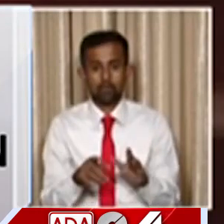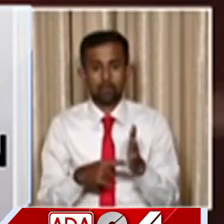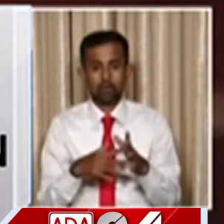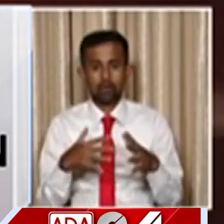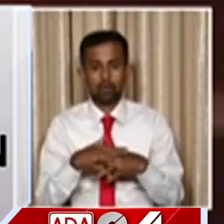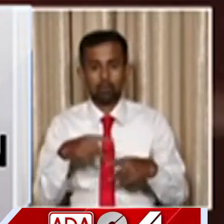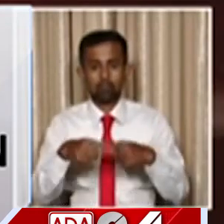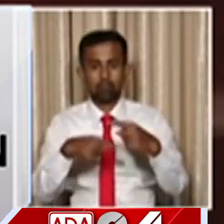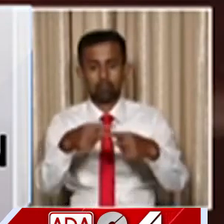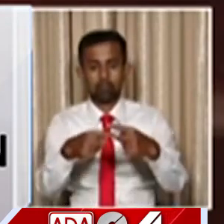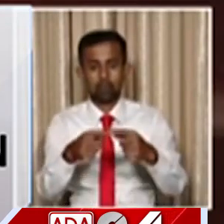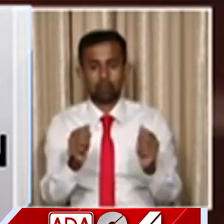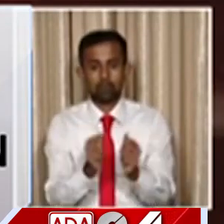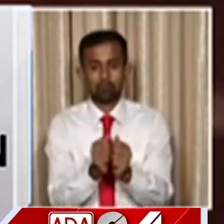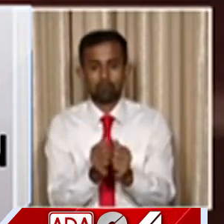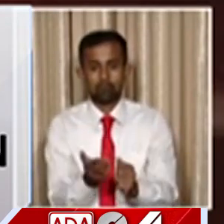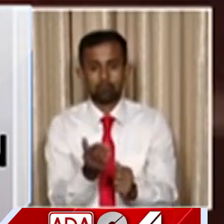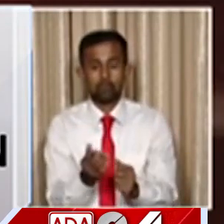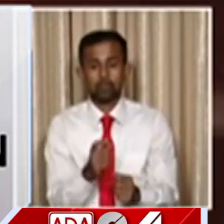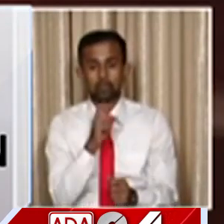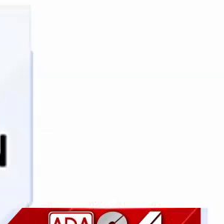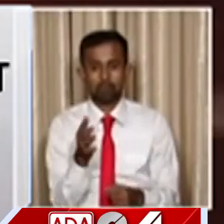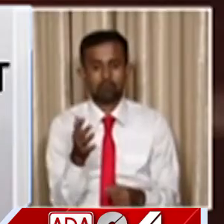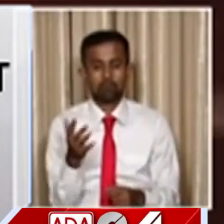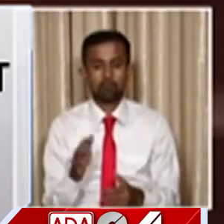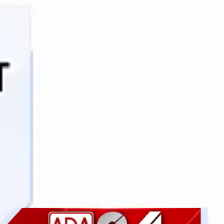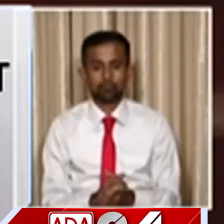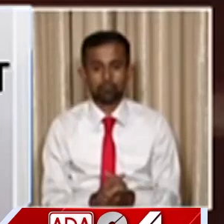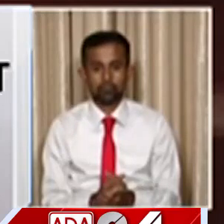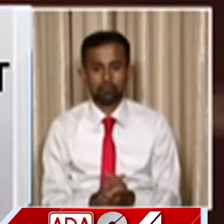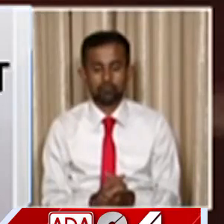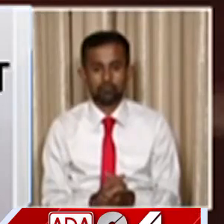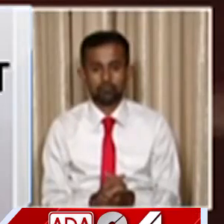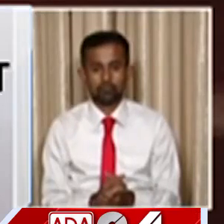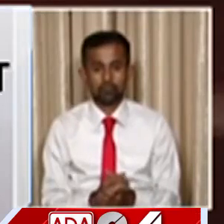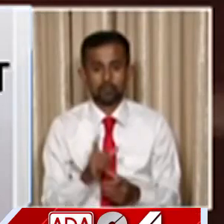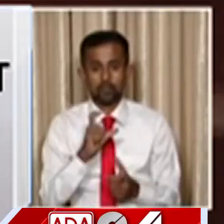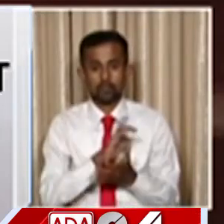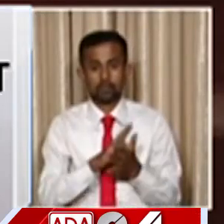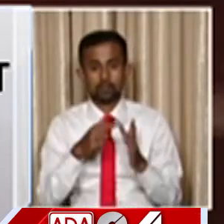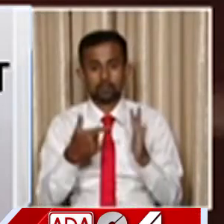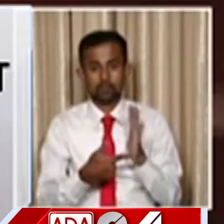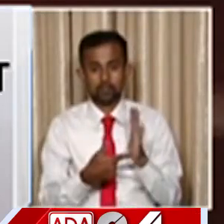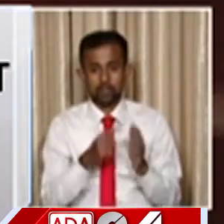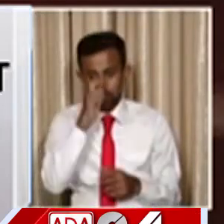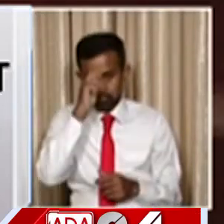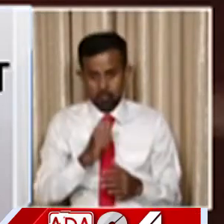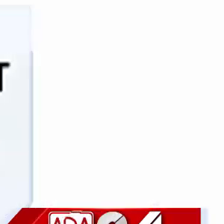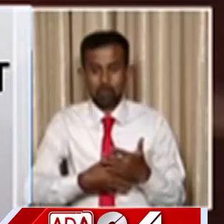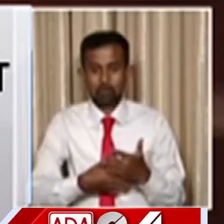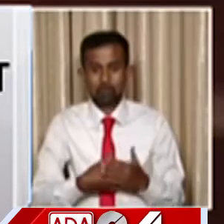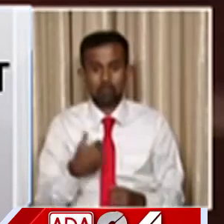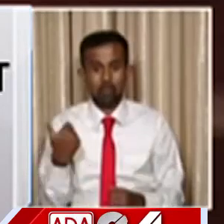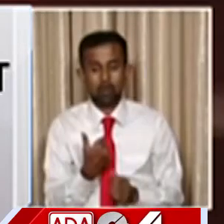ක්‍රියාත්මක කිරීමට කටයුතු කිරීම අධිකරණයෙන් තහනම් කරලා තියෙනවා. එතකොට ගරු චිත්‍රසිරි මැතිතුමාගේ වාර්තාව අනුව